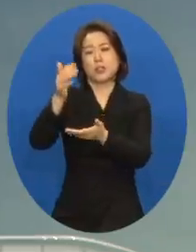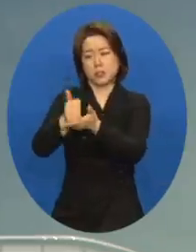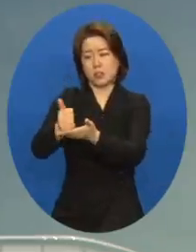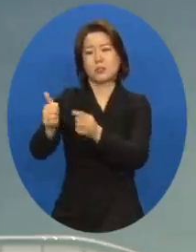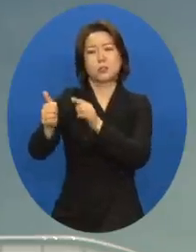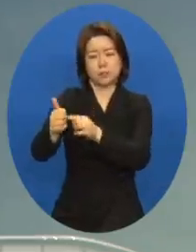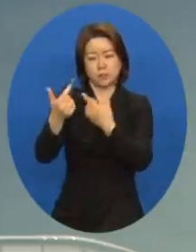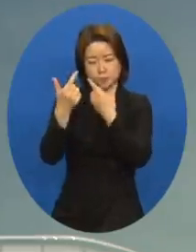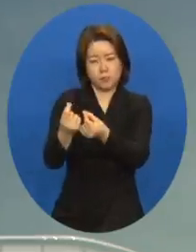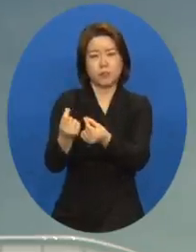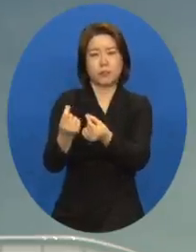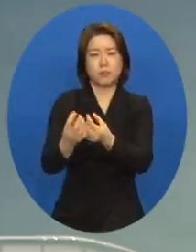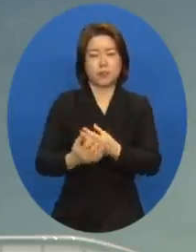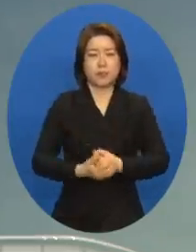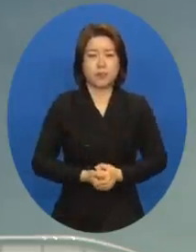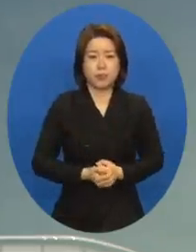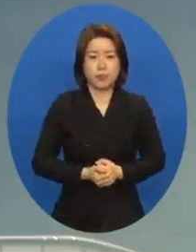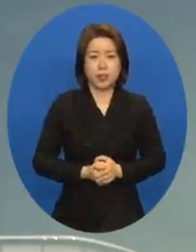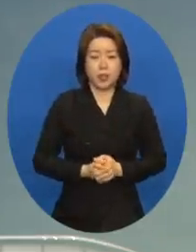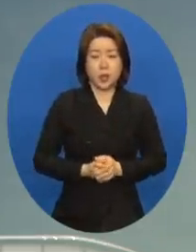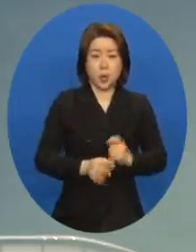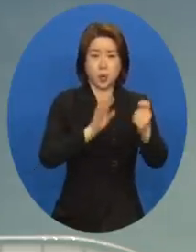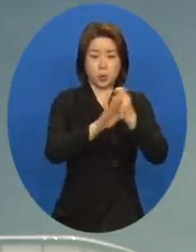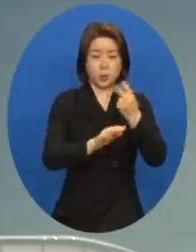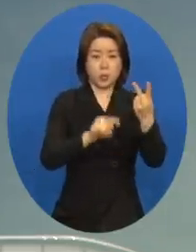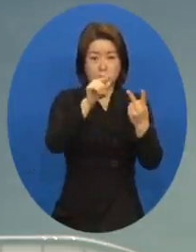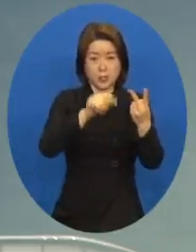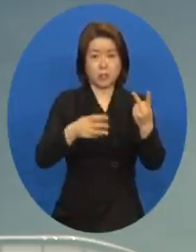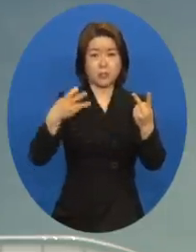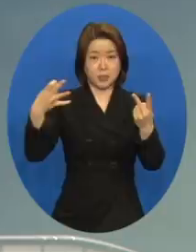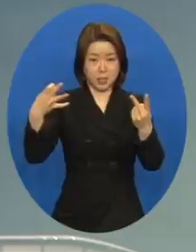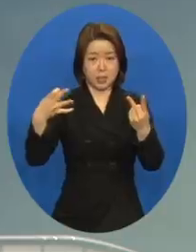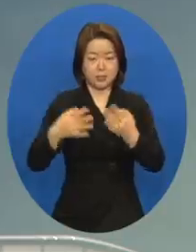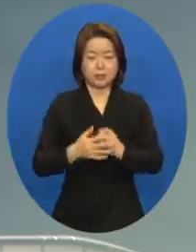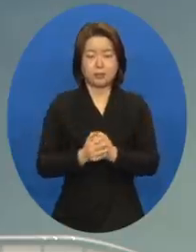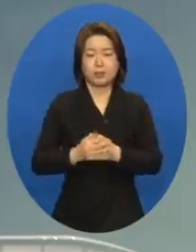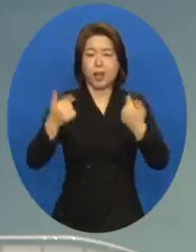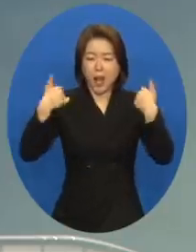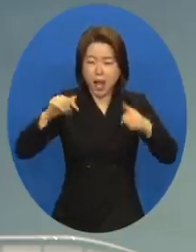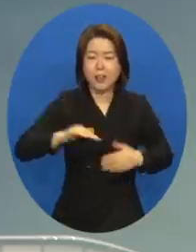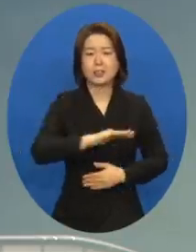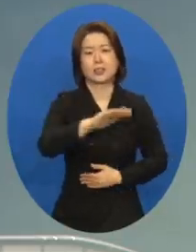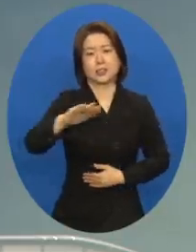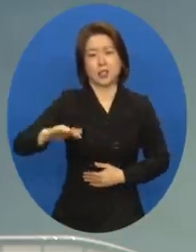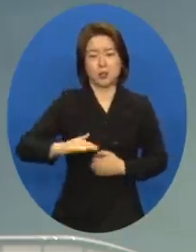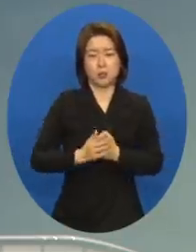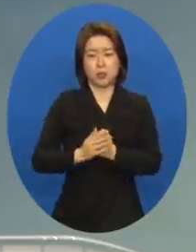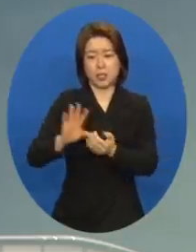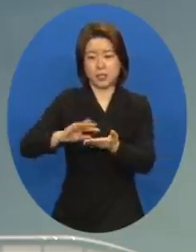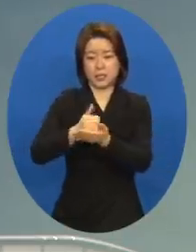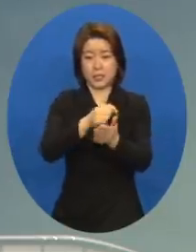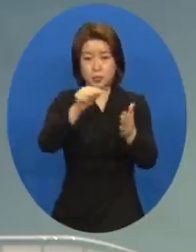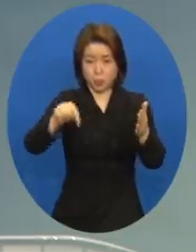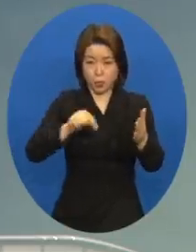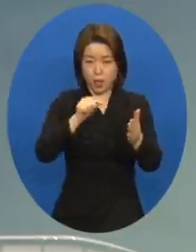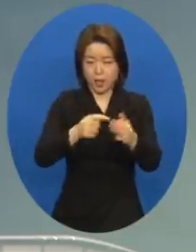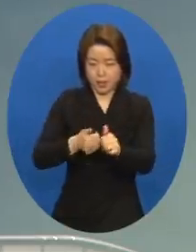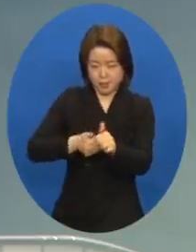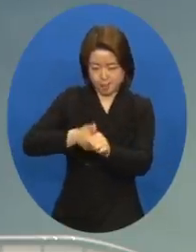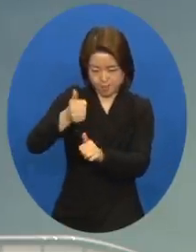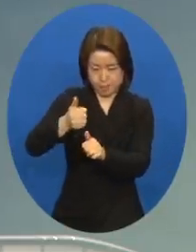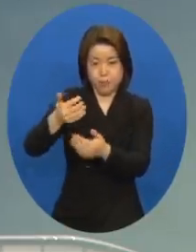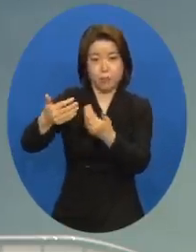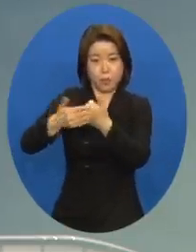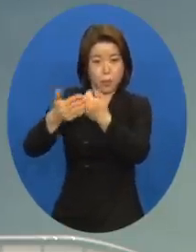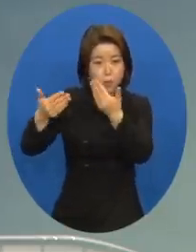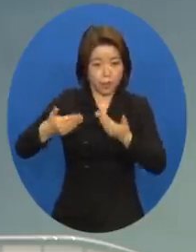그분이십니다. 고린도후서 2장 14절 말씀에 항상 우리를 그리스도 안에서 이기게